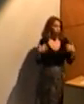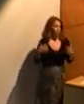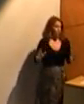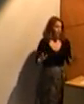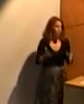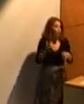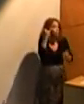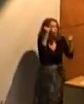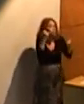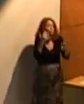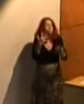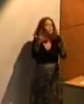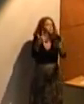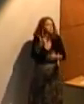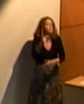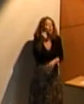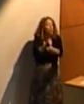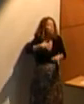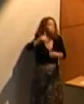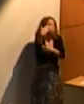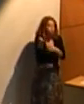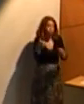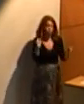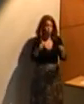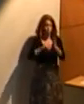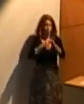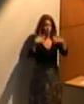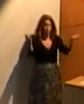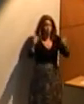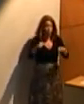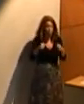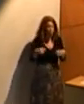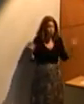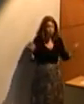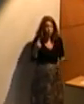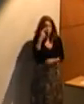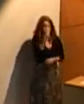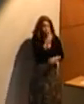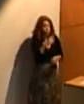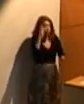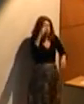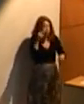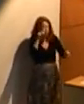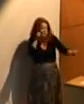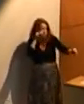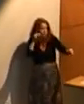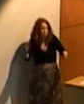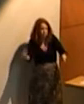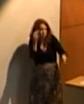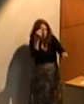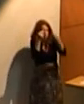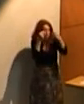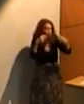les décennies qui viennent avoir des yeux de lynx ou ou arriver à se faire greffer